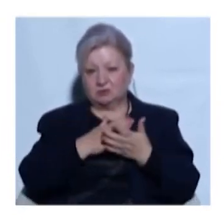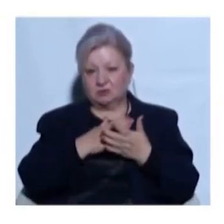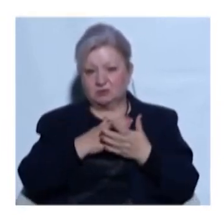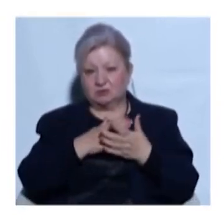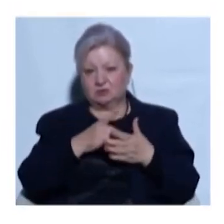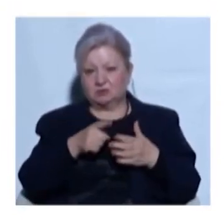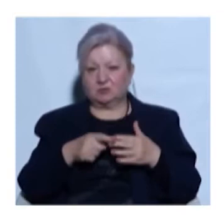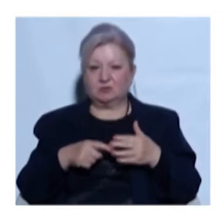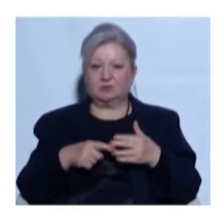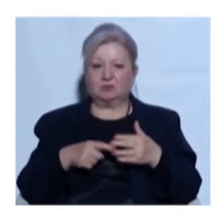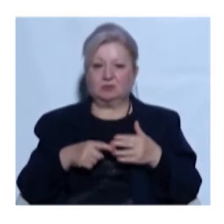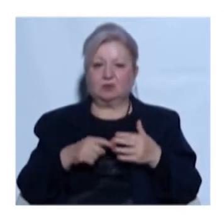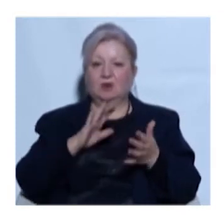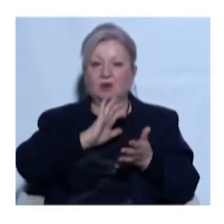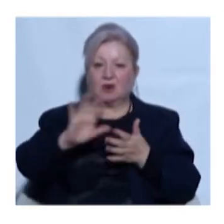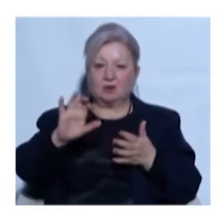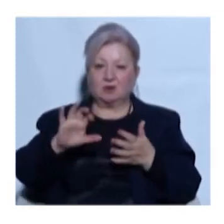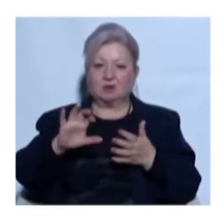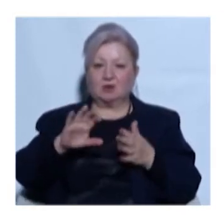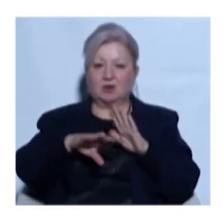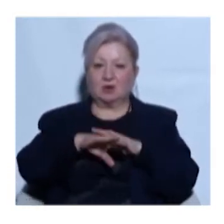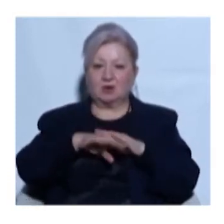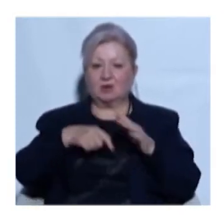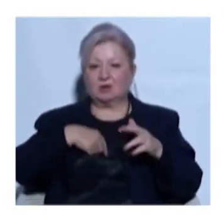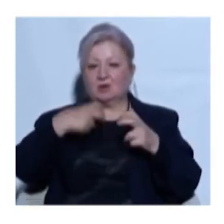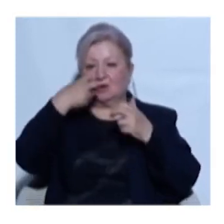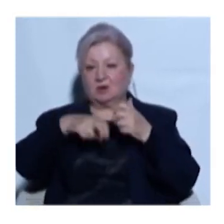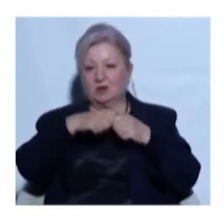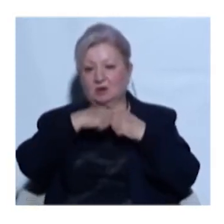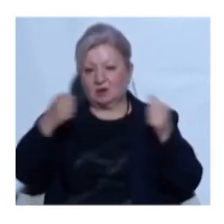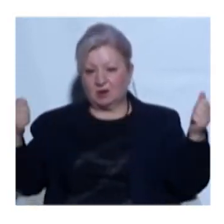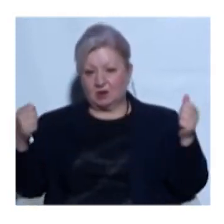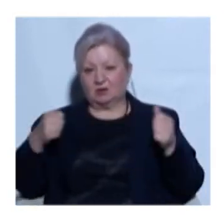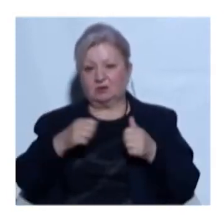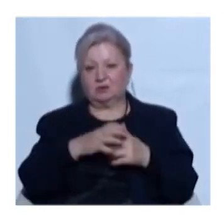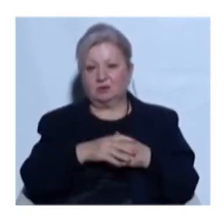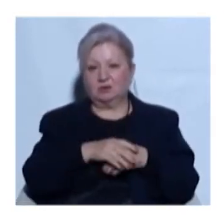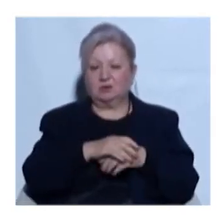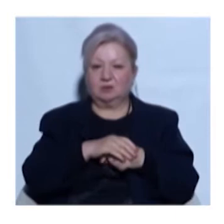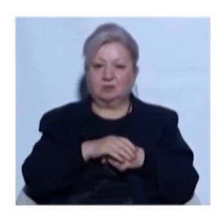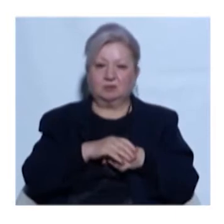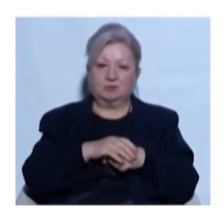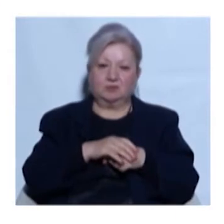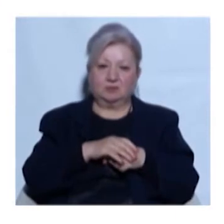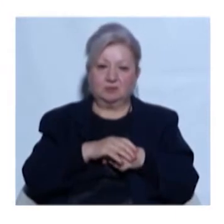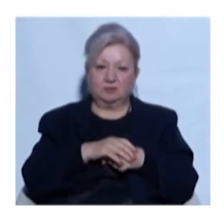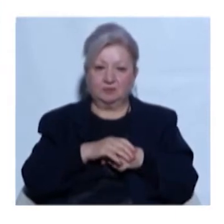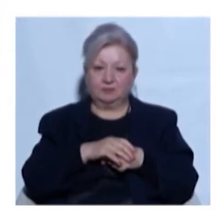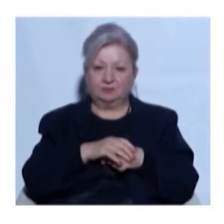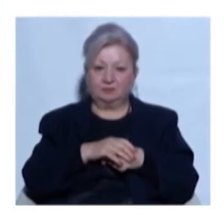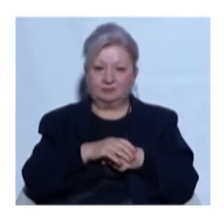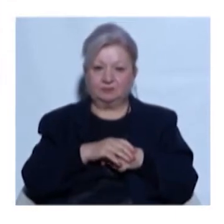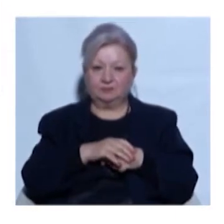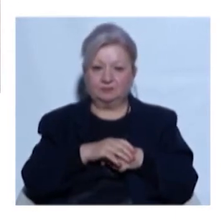და გახია. ან კიდევ 300-ჯერ მიწა მინდა ვემთხვიო, 300-ჯერ